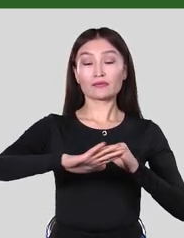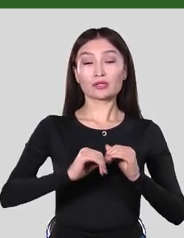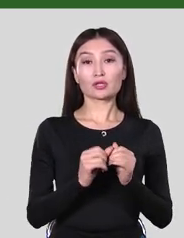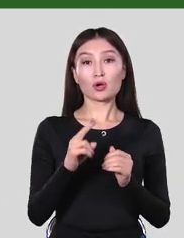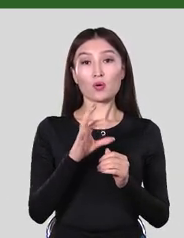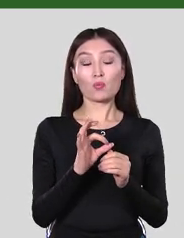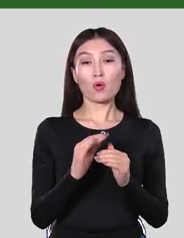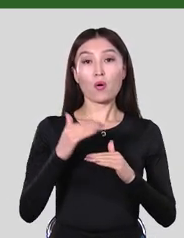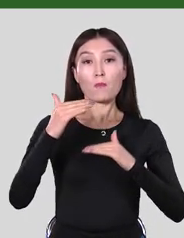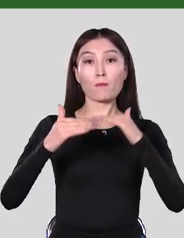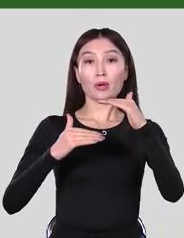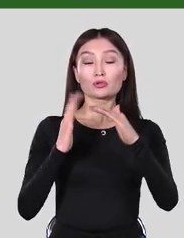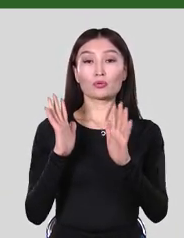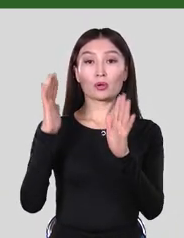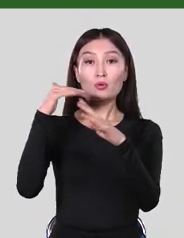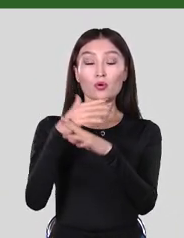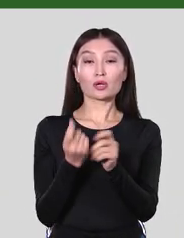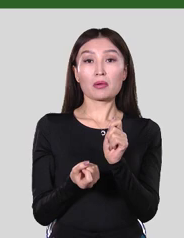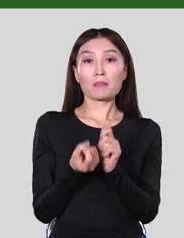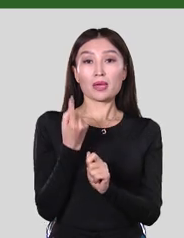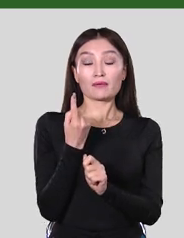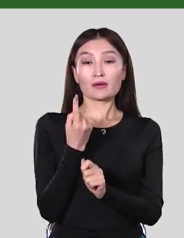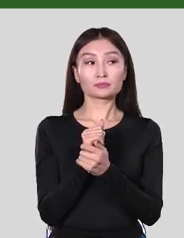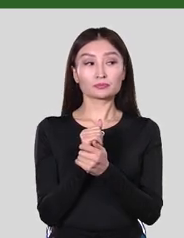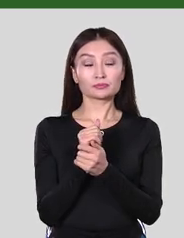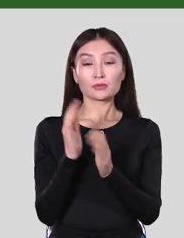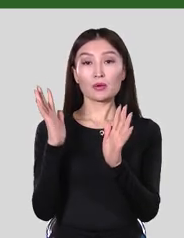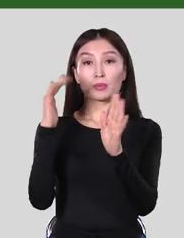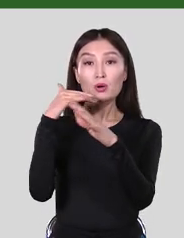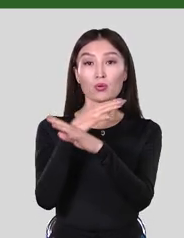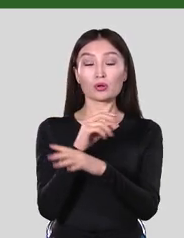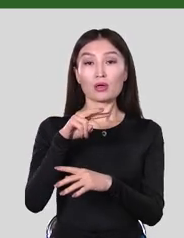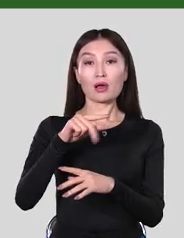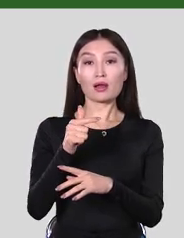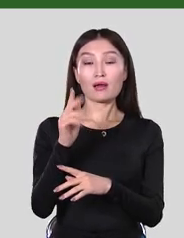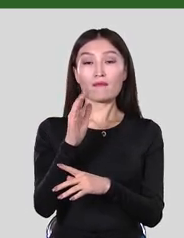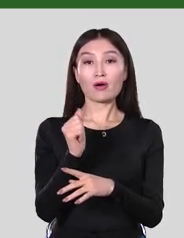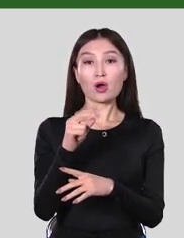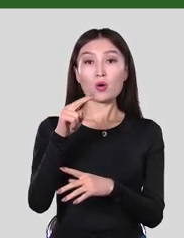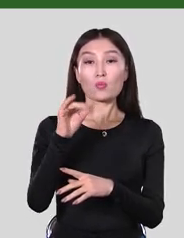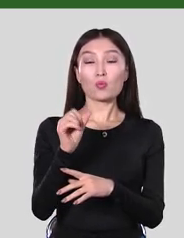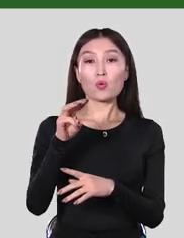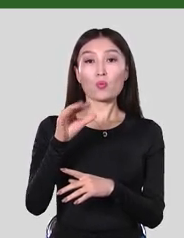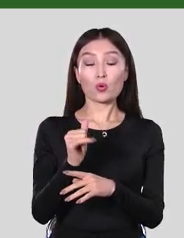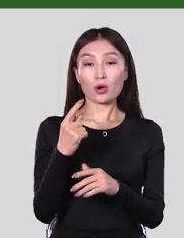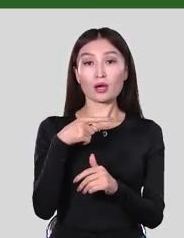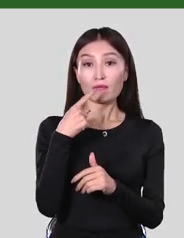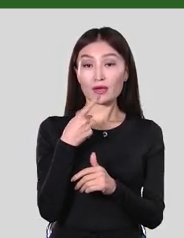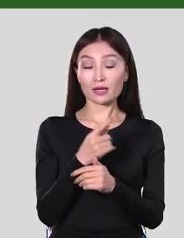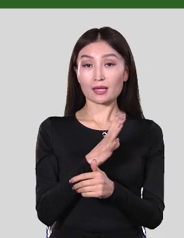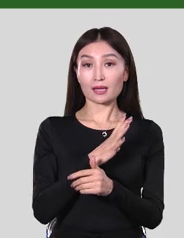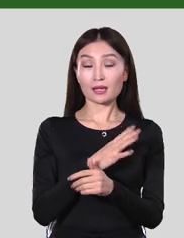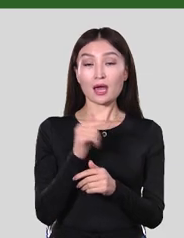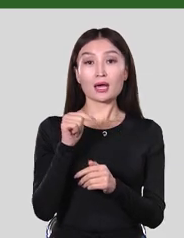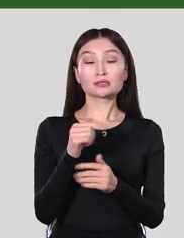мере подъема в горы появляются специфические виды. Про горного льва, пуму, мы уже говорили.